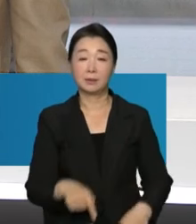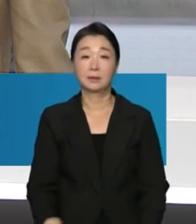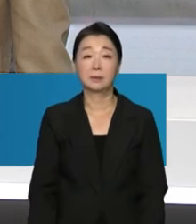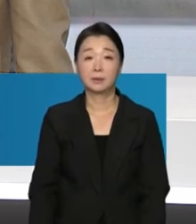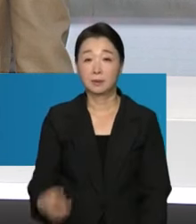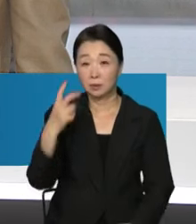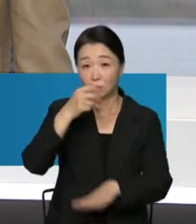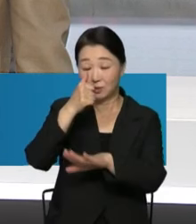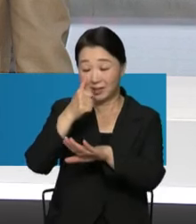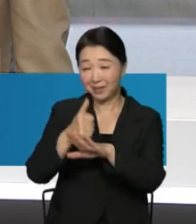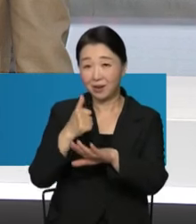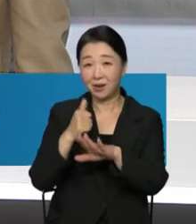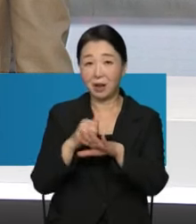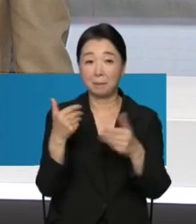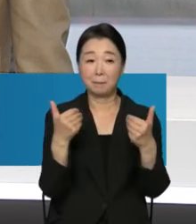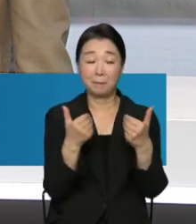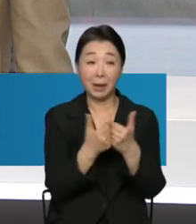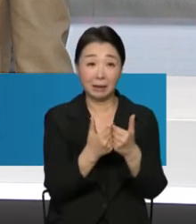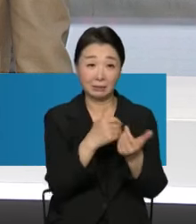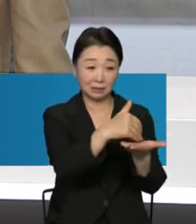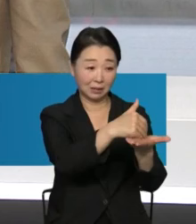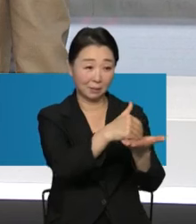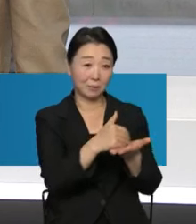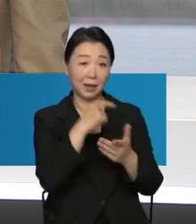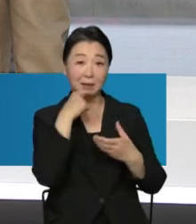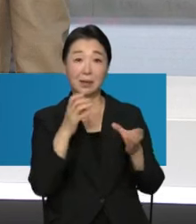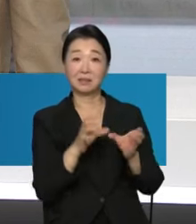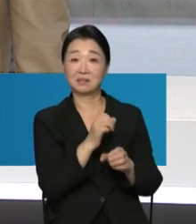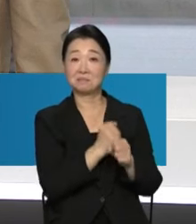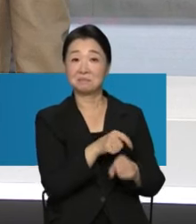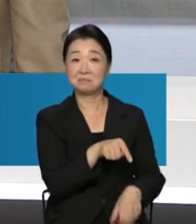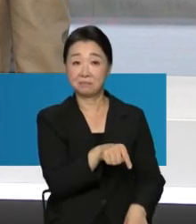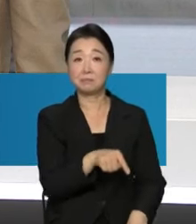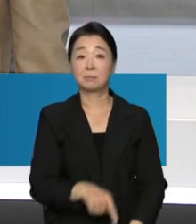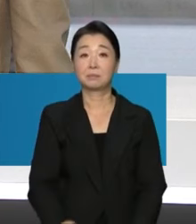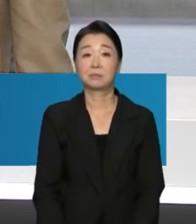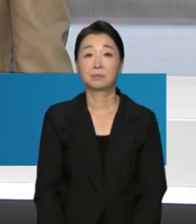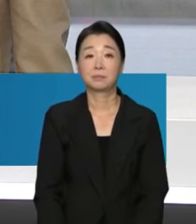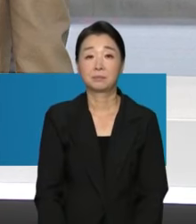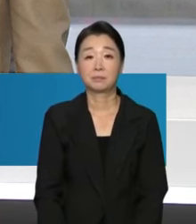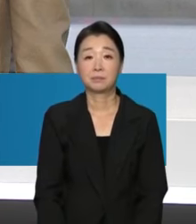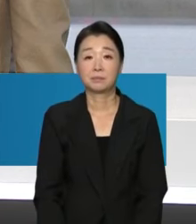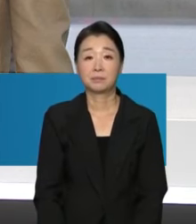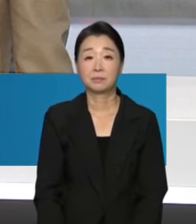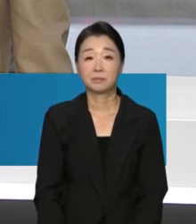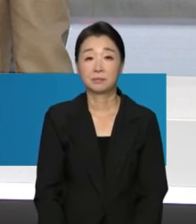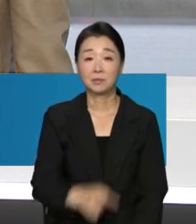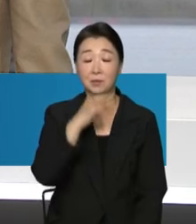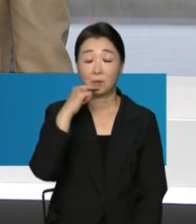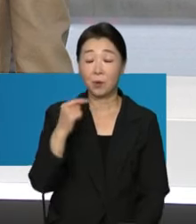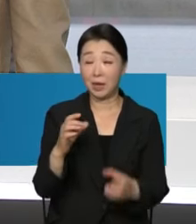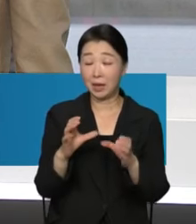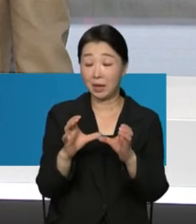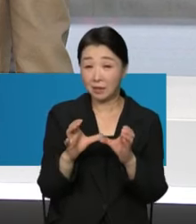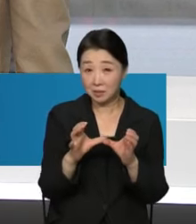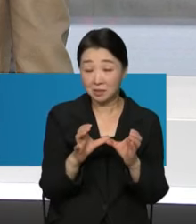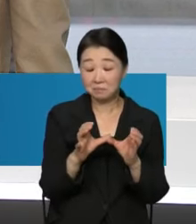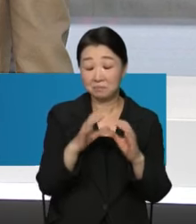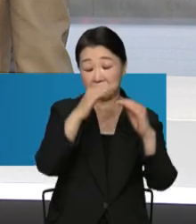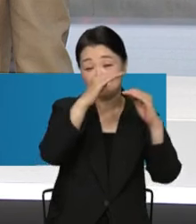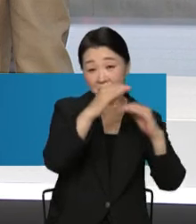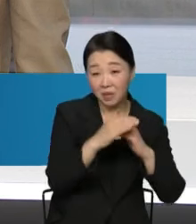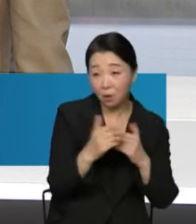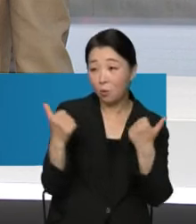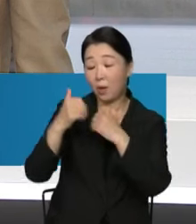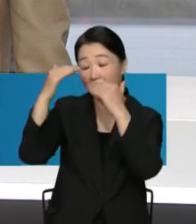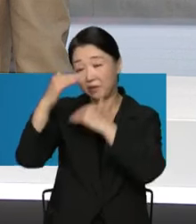수사 결과에 일부러 반대 의견을 제시하는 이른바 레드팀도 구성해 회의를 진행했는데요. 회의 내용과 레드팀 구성원은